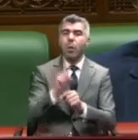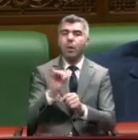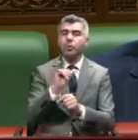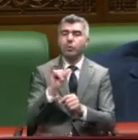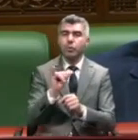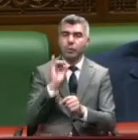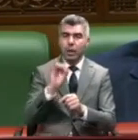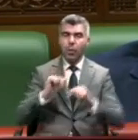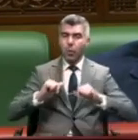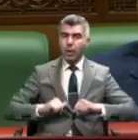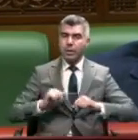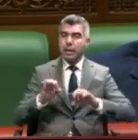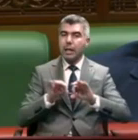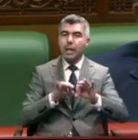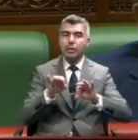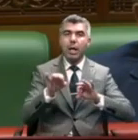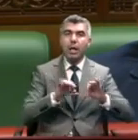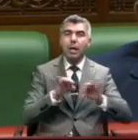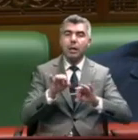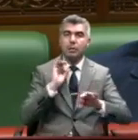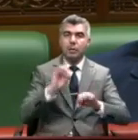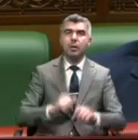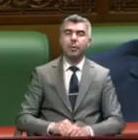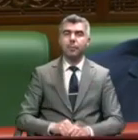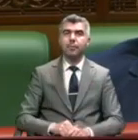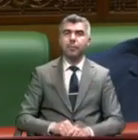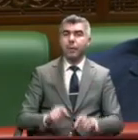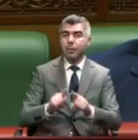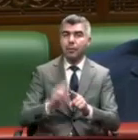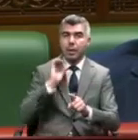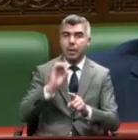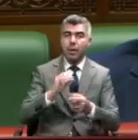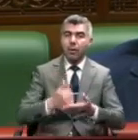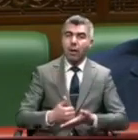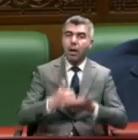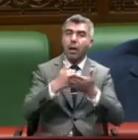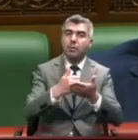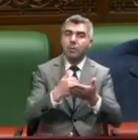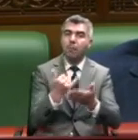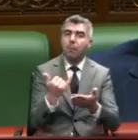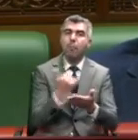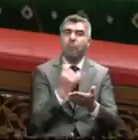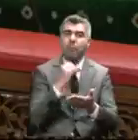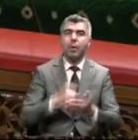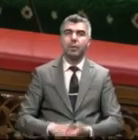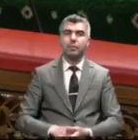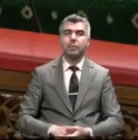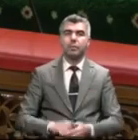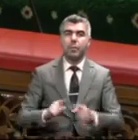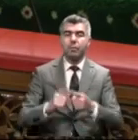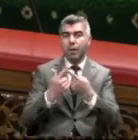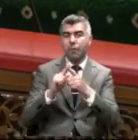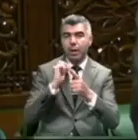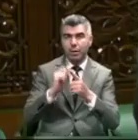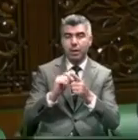حول الاجراءات المتخذه لمعالجه اوضاع هذه الفئه الاساسيه في الاقتصاد